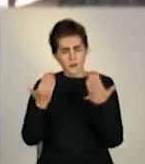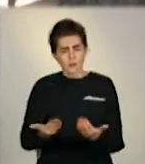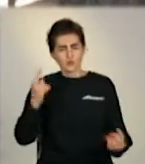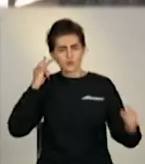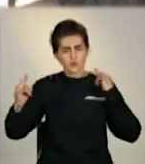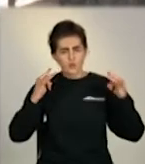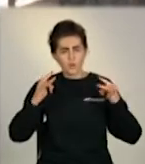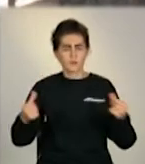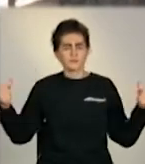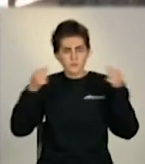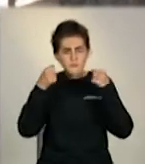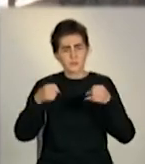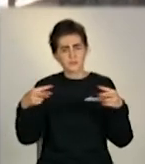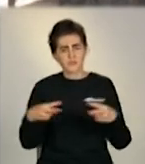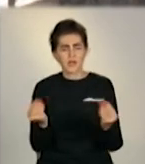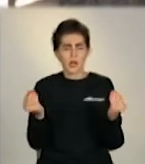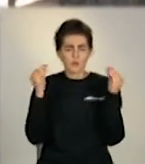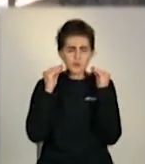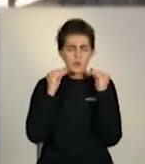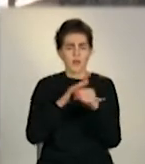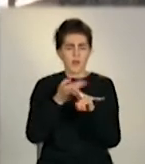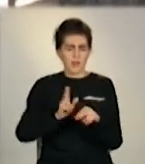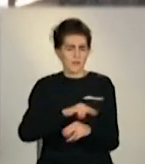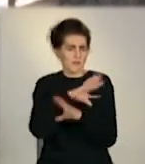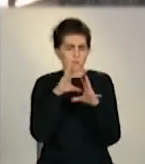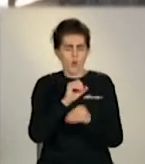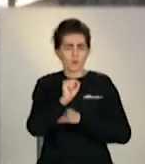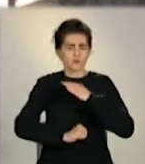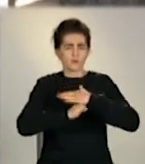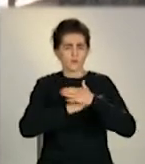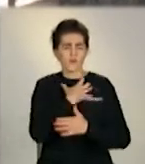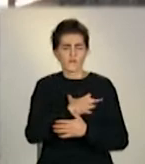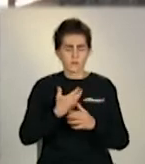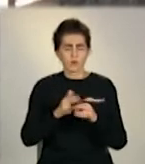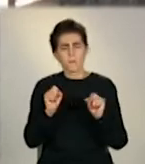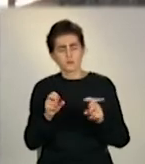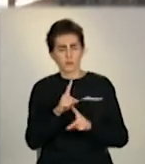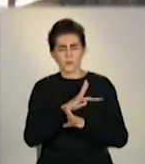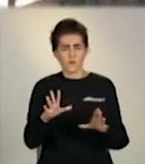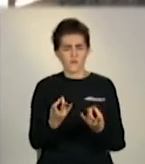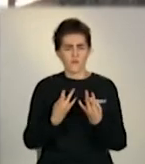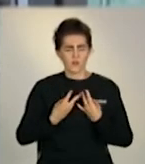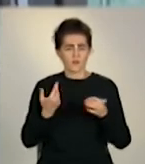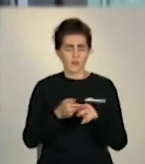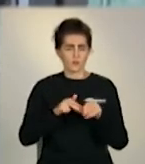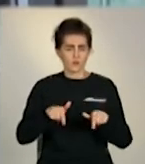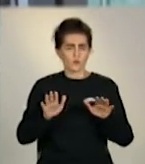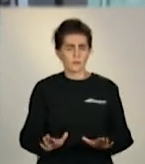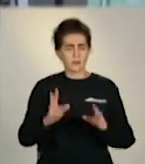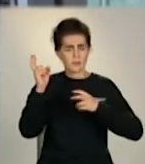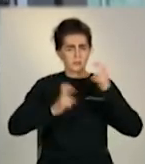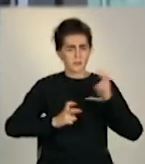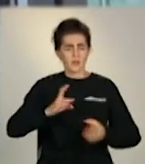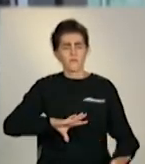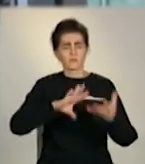это беруши, наушники. Ну, как бы это все основные такие производственные опасности, которые встречаются на предприятии. За